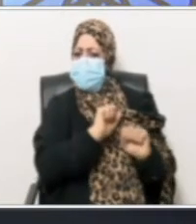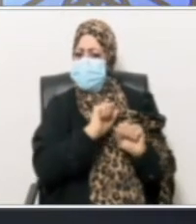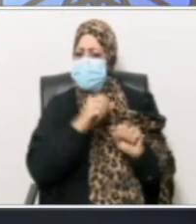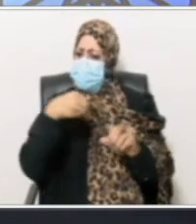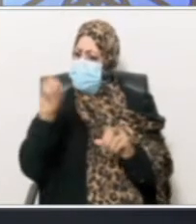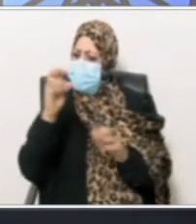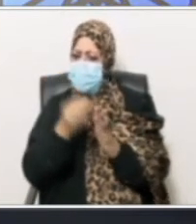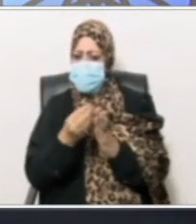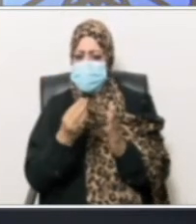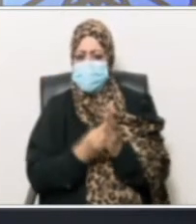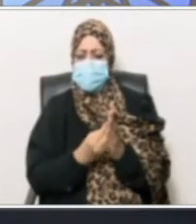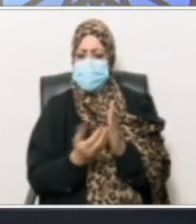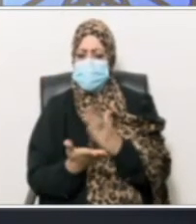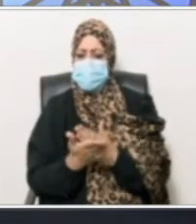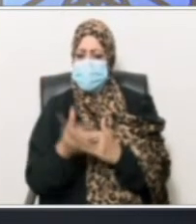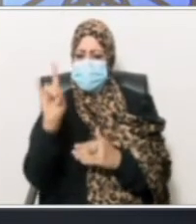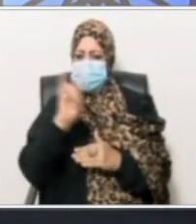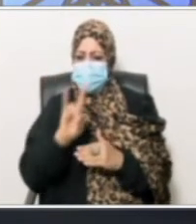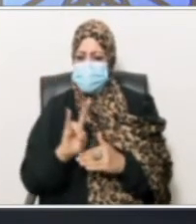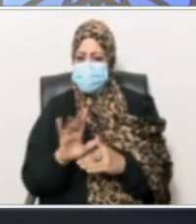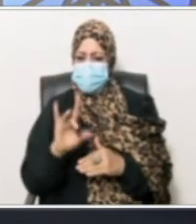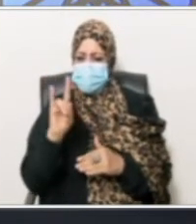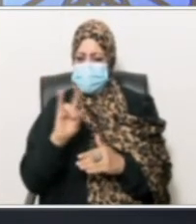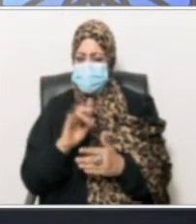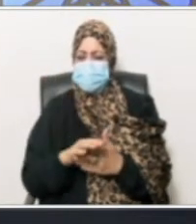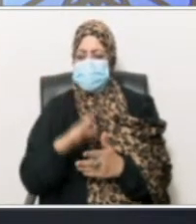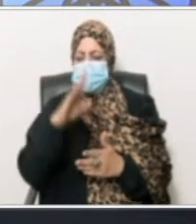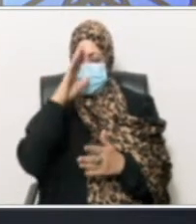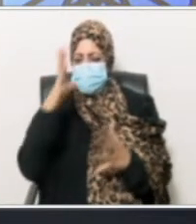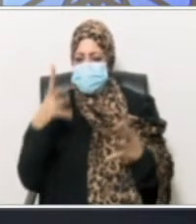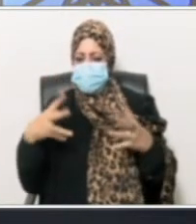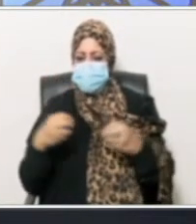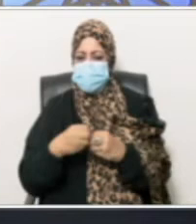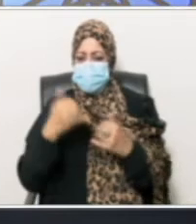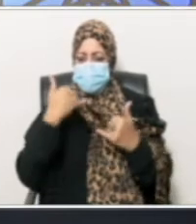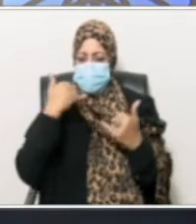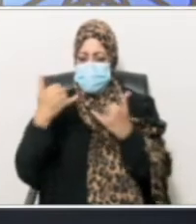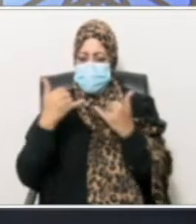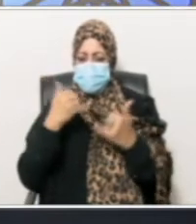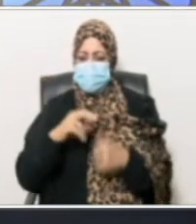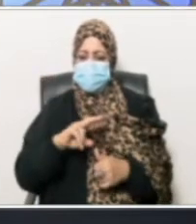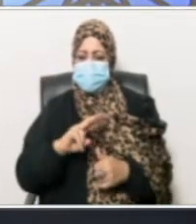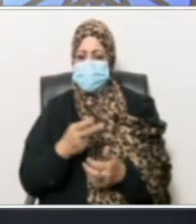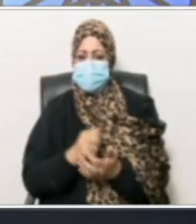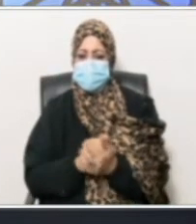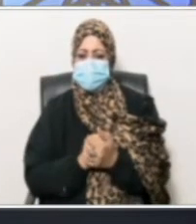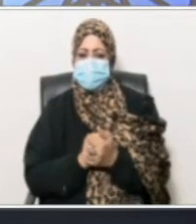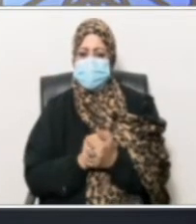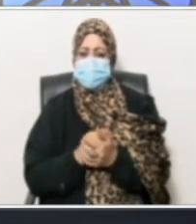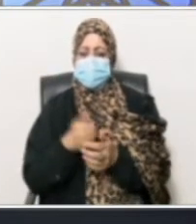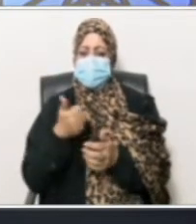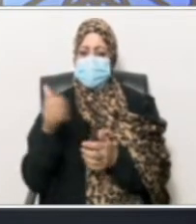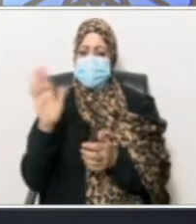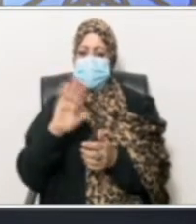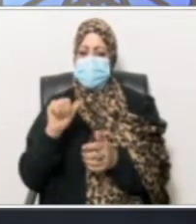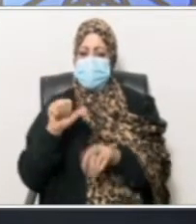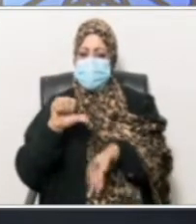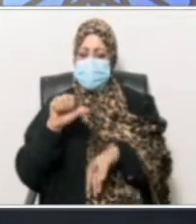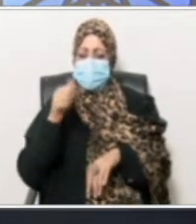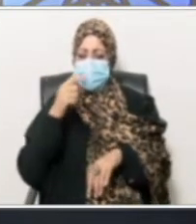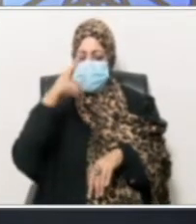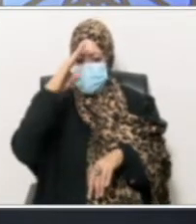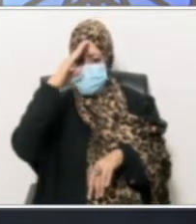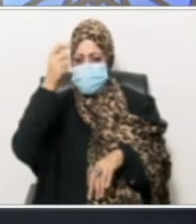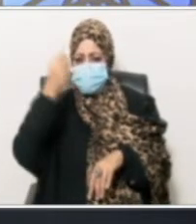جميعا ان شاء الله. معنا متصل اخر، الاخ اسامه من طرابلس. السلام عليكم ورحمه الله وبركاته. وعليكم السلام ورحمه الله. حياك